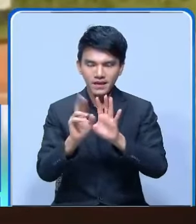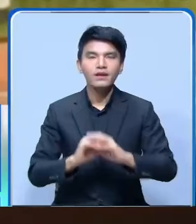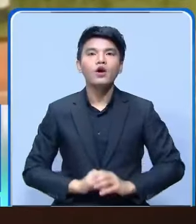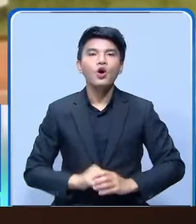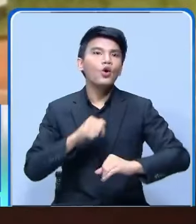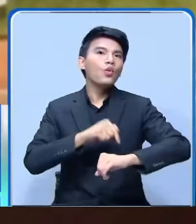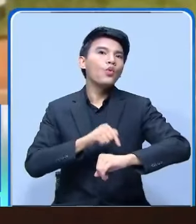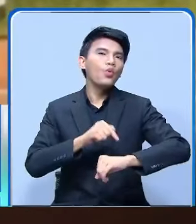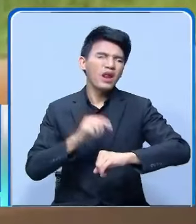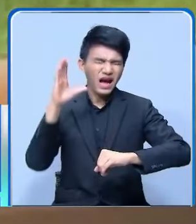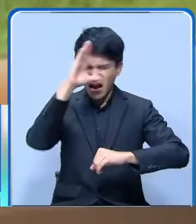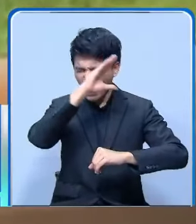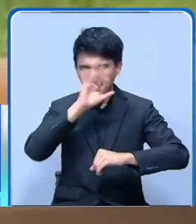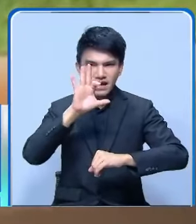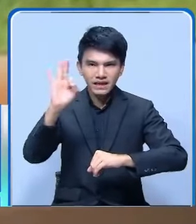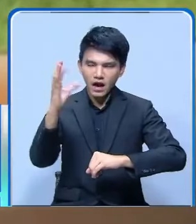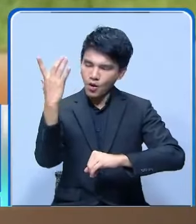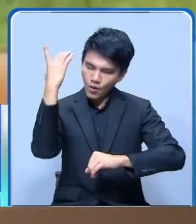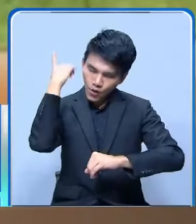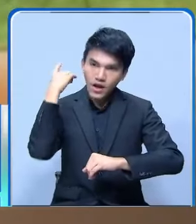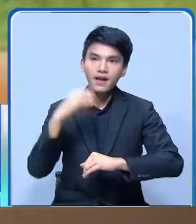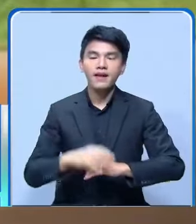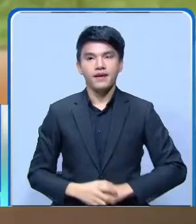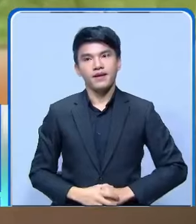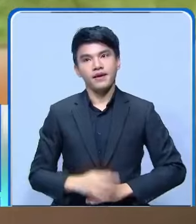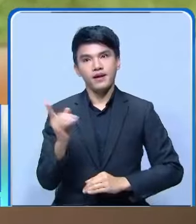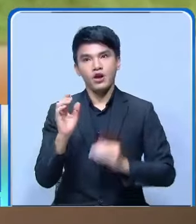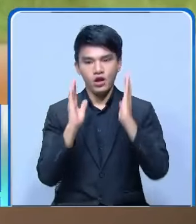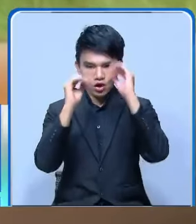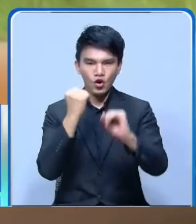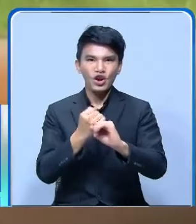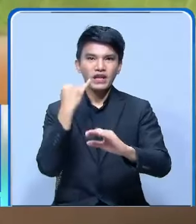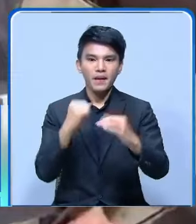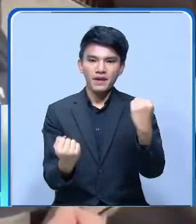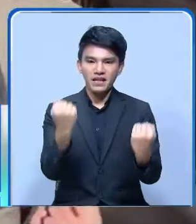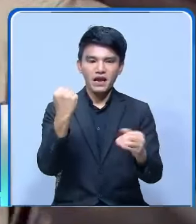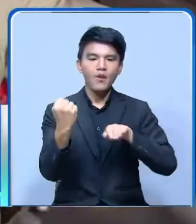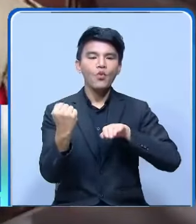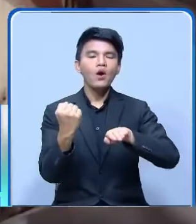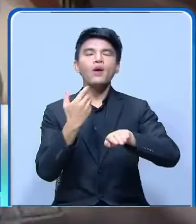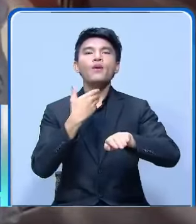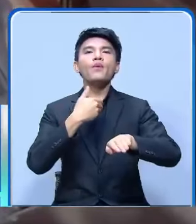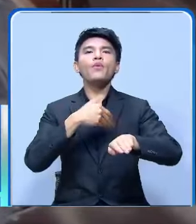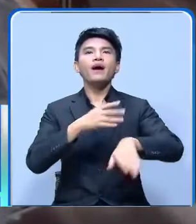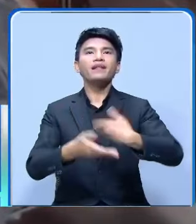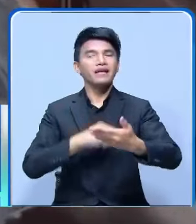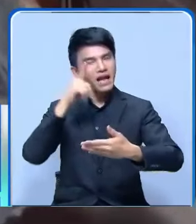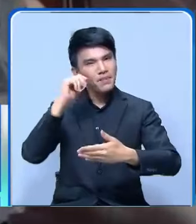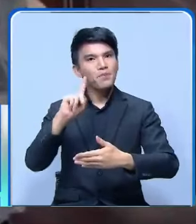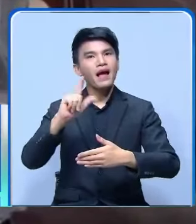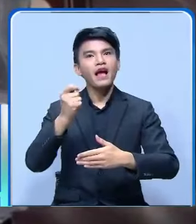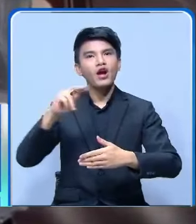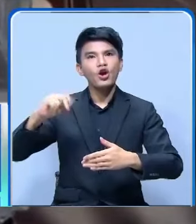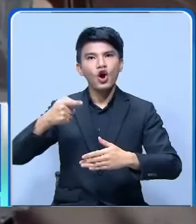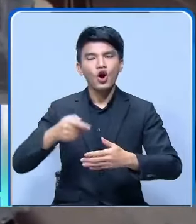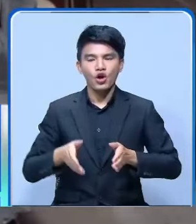ประมาณสัก3ทุ่มของเมื่อคืนที่ผ่านมาจากนั้นคนก่อเหตุก็ขับรถหลบหนีผ่านตลาดแม่กลองเข้าสู่ถนนปาก